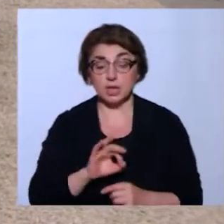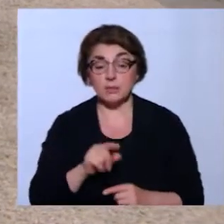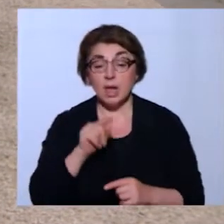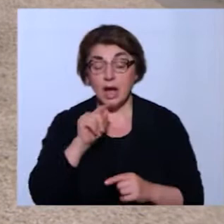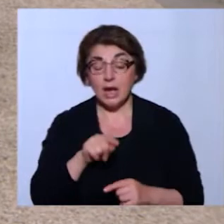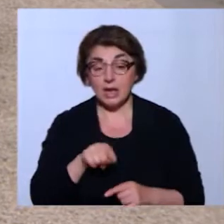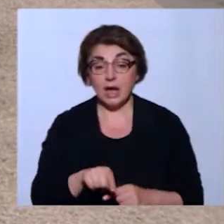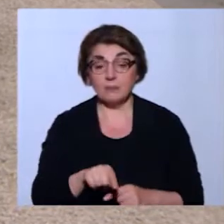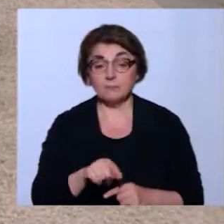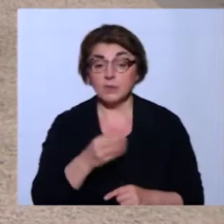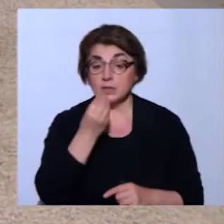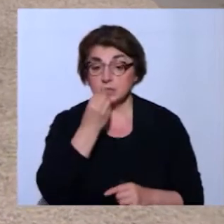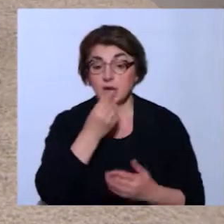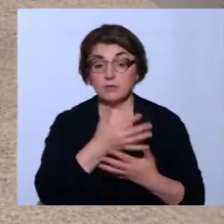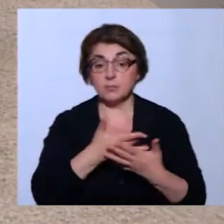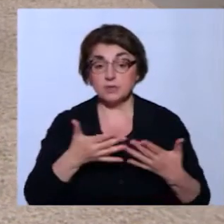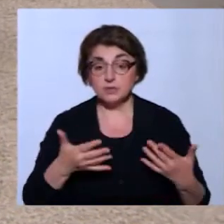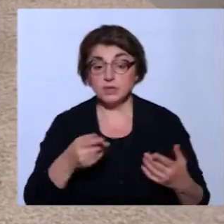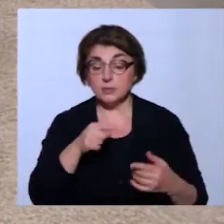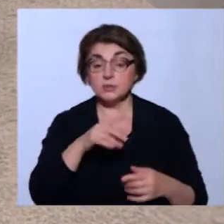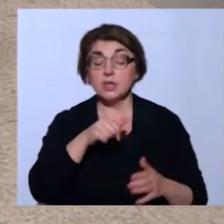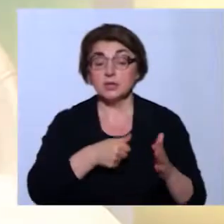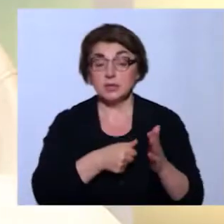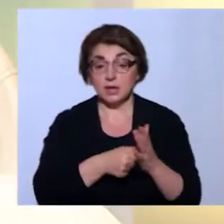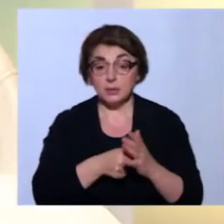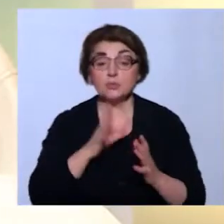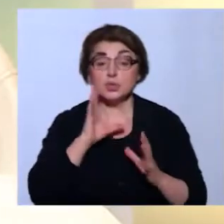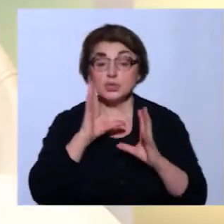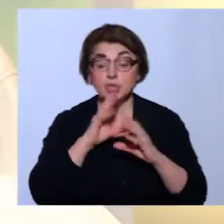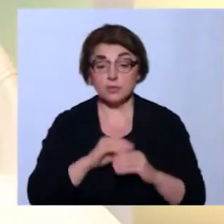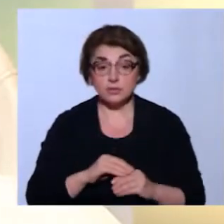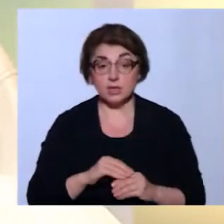ამ საკვებ ნივთიერებების წყალობით ჩვენ შეგვიძლია